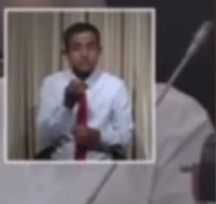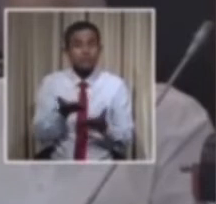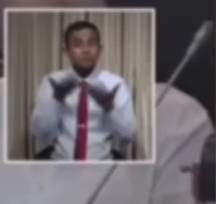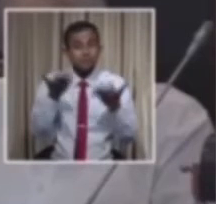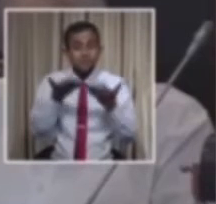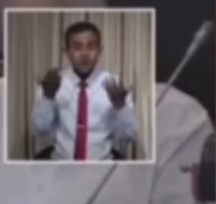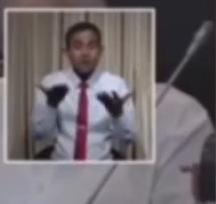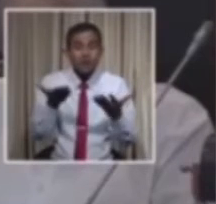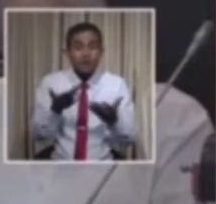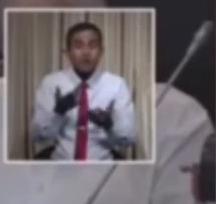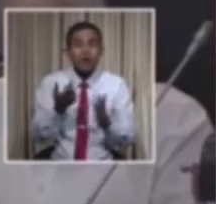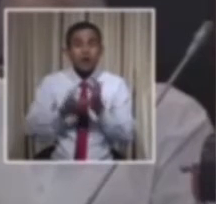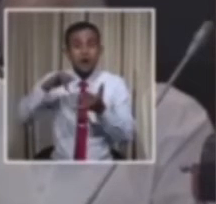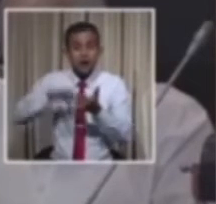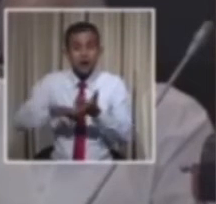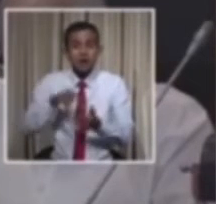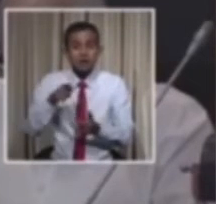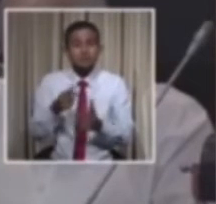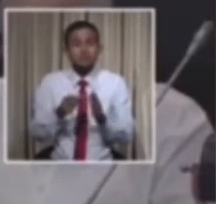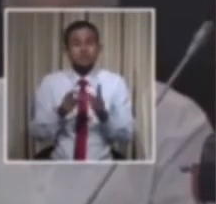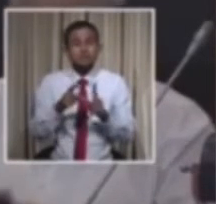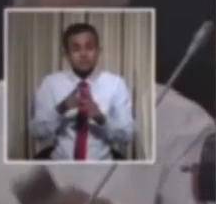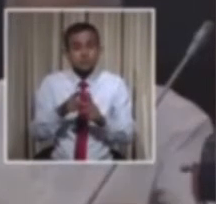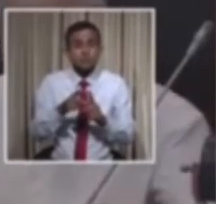என குறிப்பிட்டுள்ளார்.